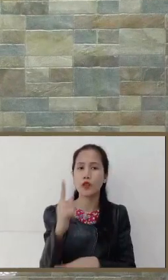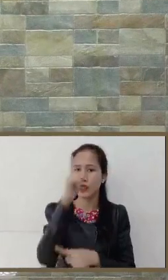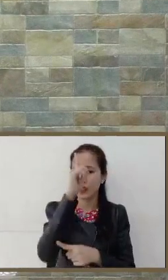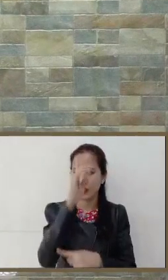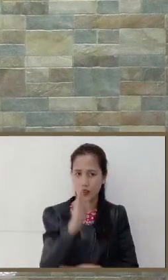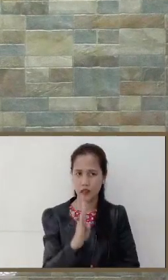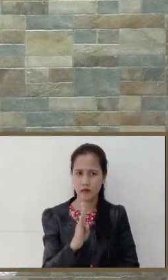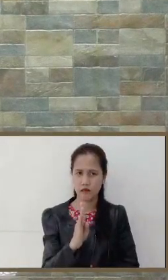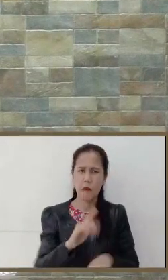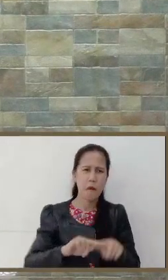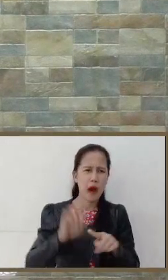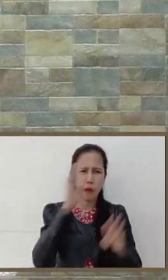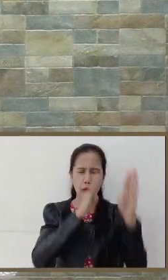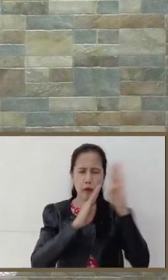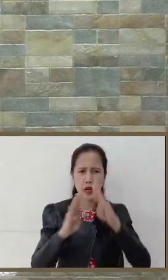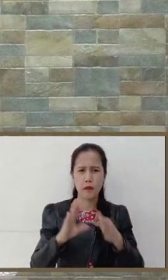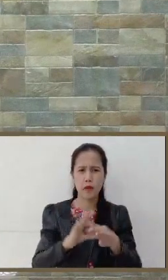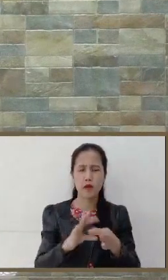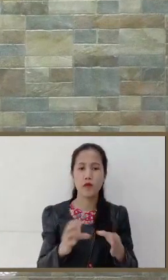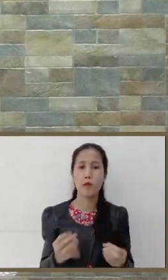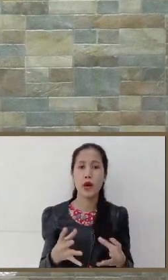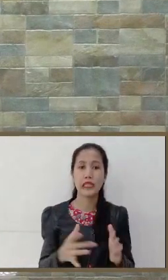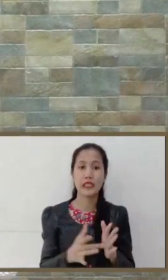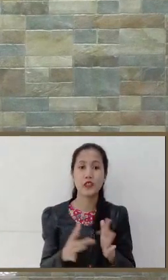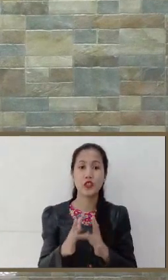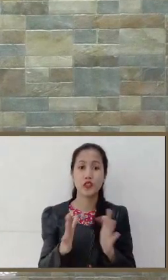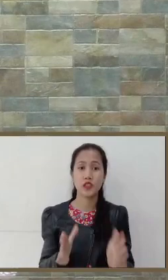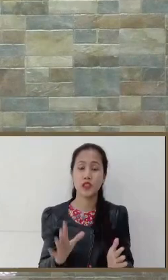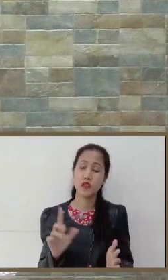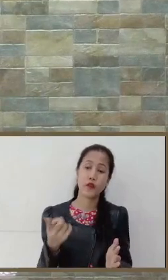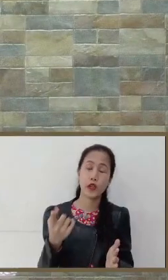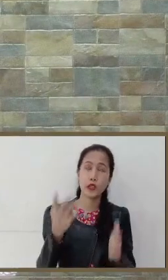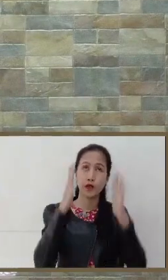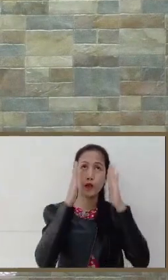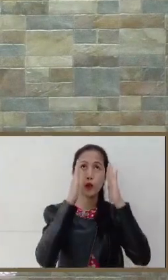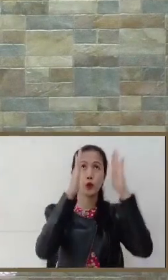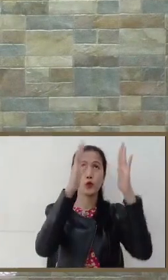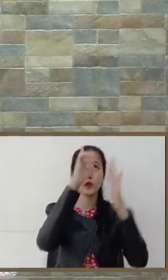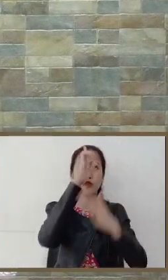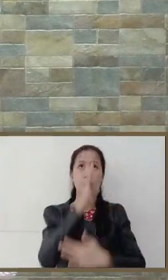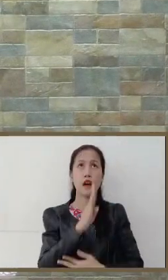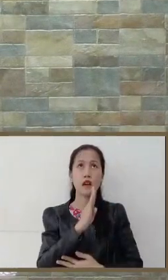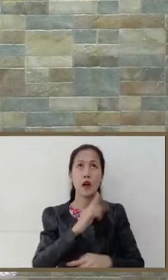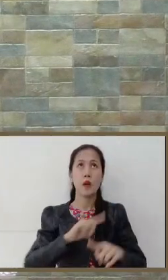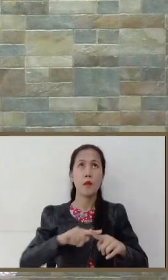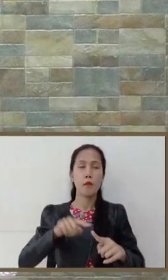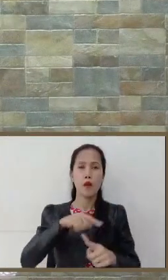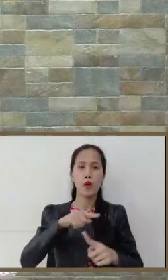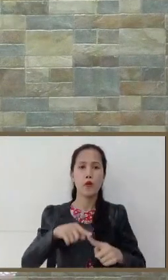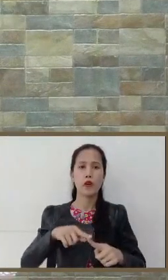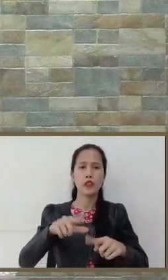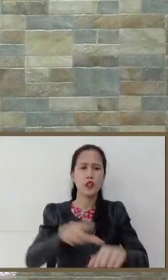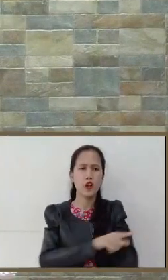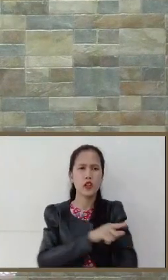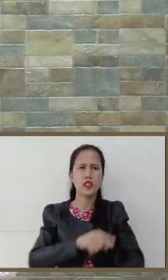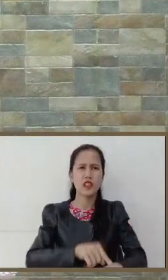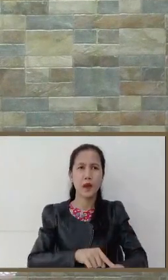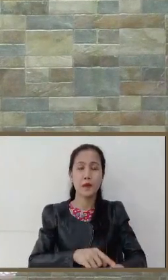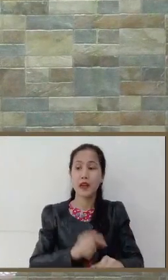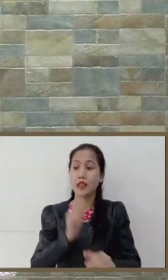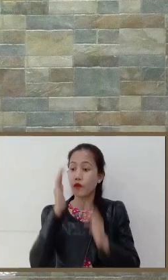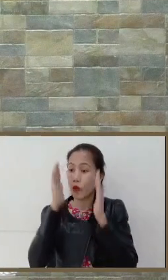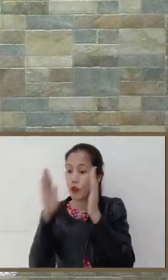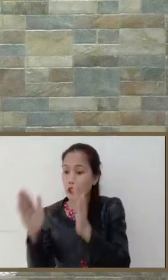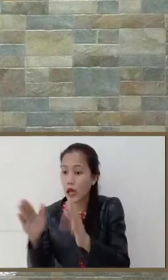ng kanyang buhay na una sa Diyos naglilingkod siya, pero kalaunan hindi niya napapansin sa tao na po siya naglilingkod. Kaya nakikita